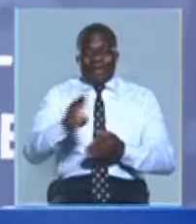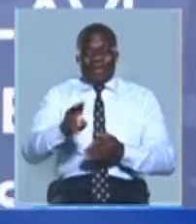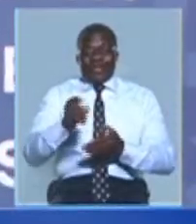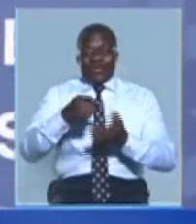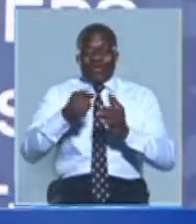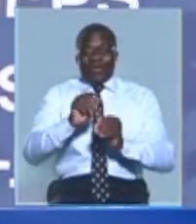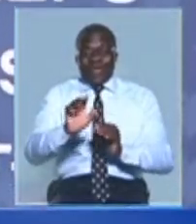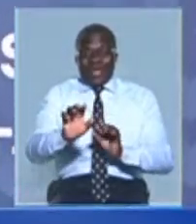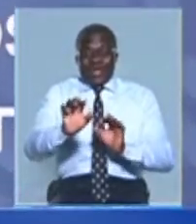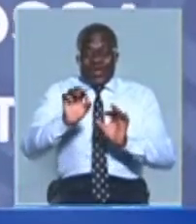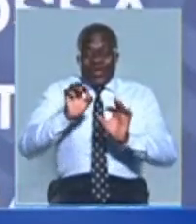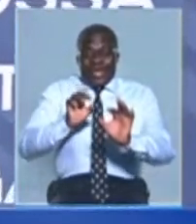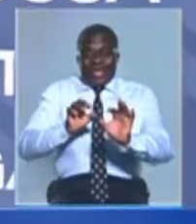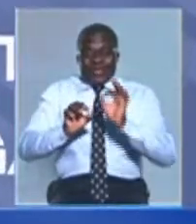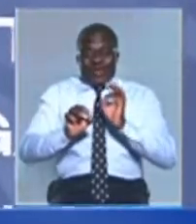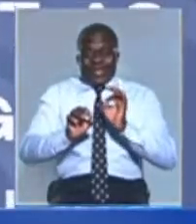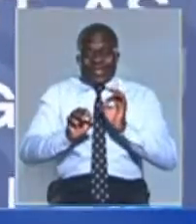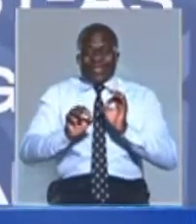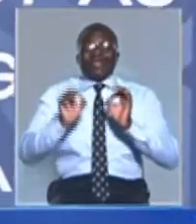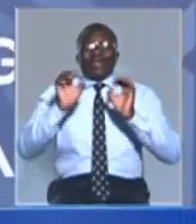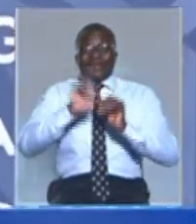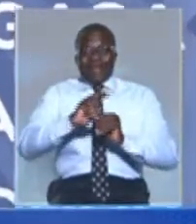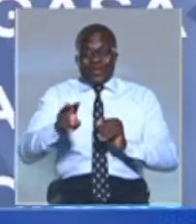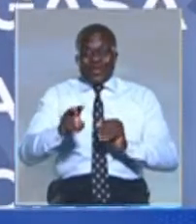d'entre elles ont pu